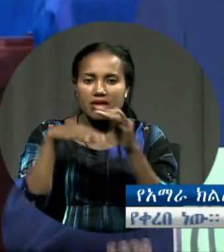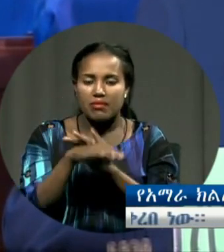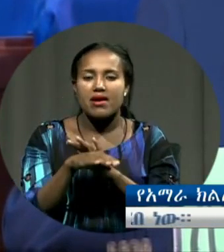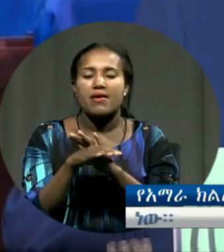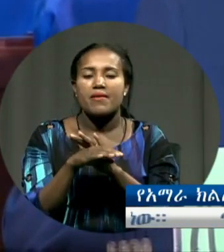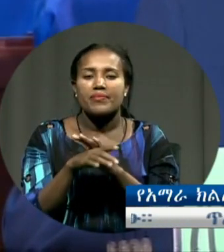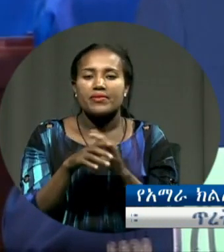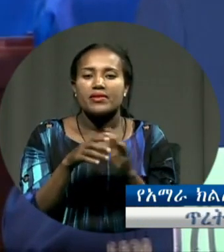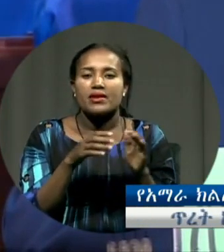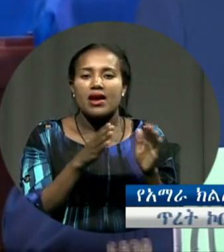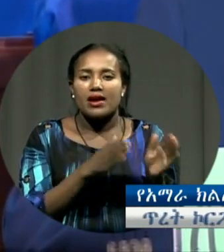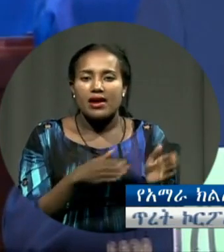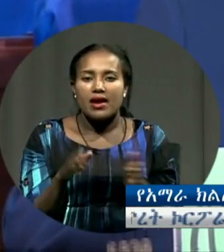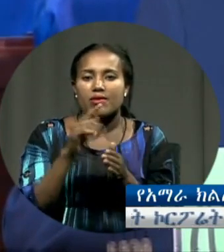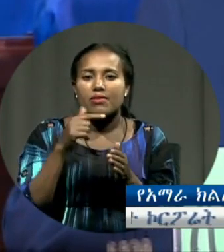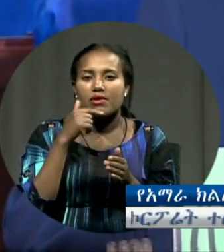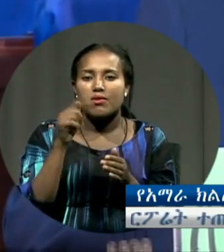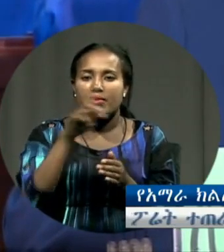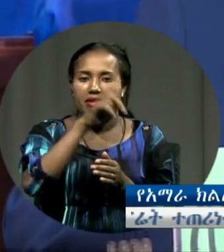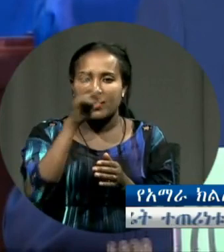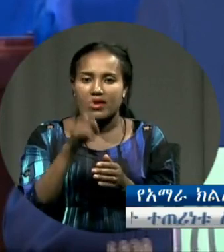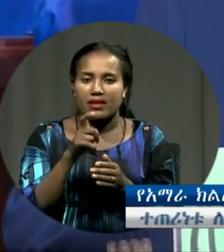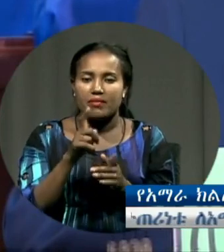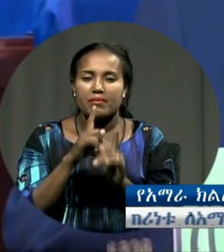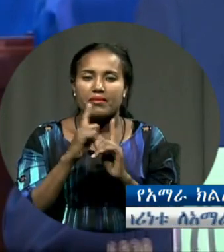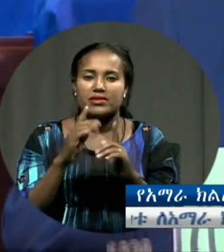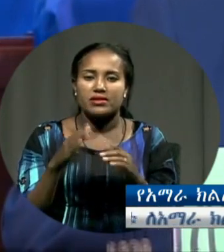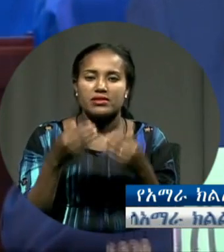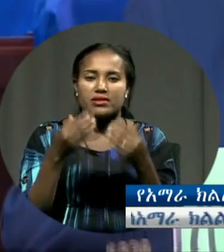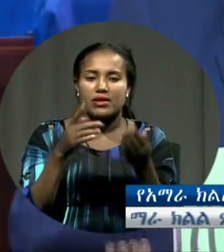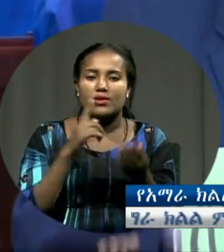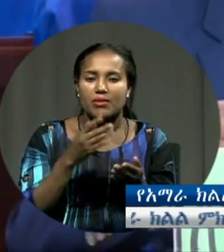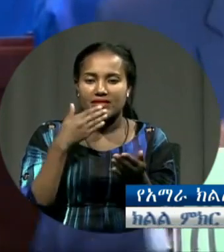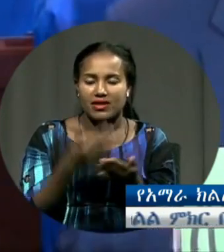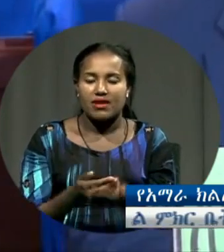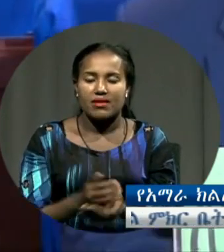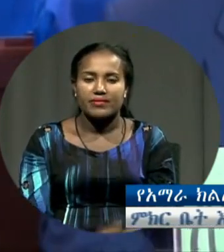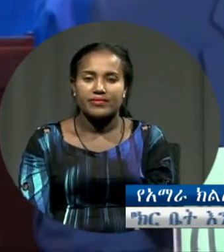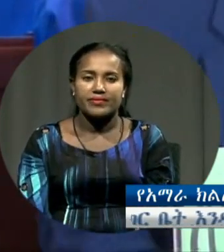የሚለው በጥያቄ መልስ እንዲሰጠኝ ነው። አመሰግናለሁ።